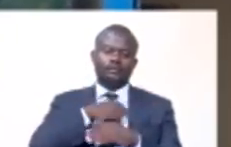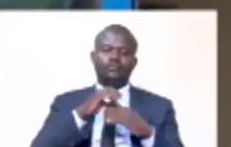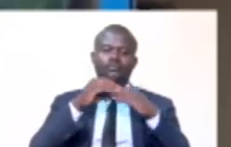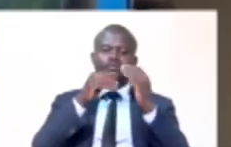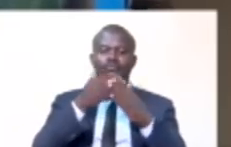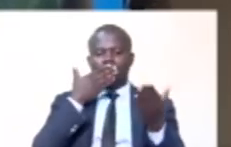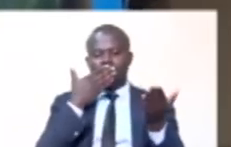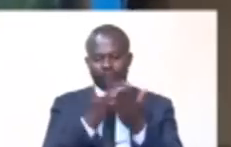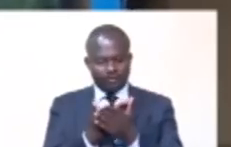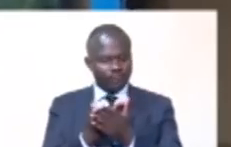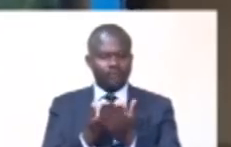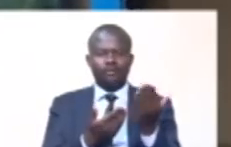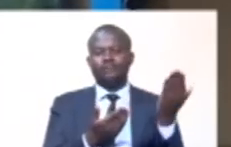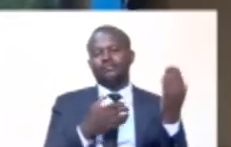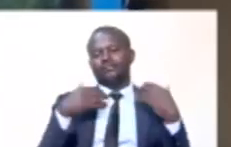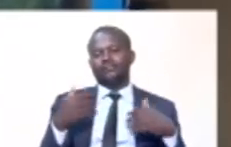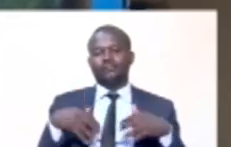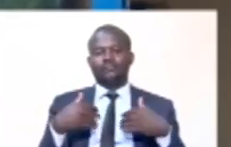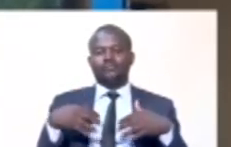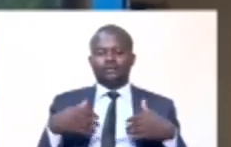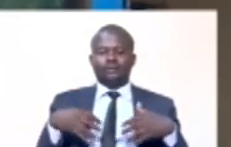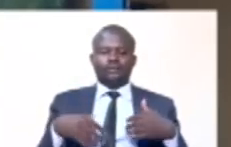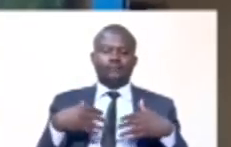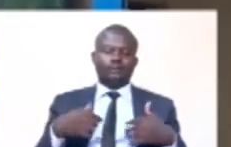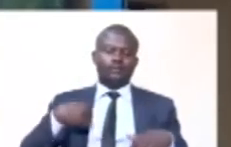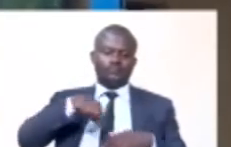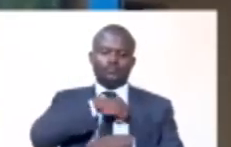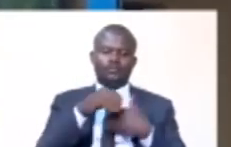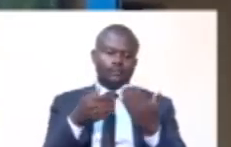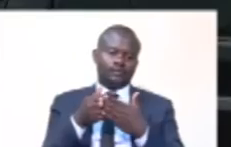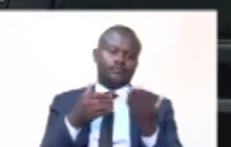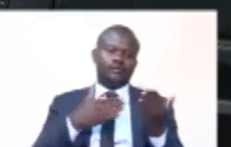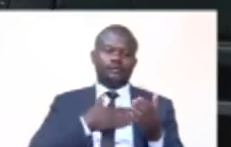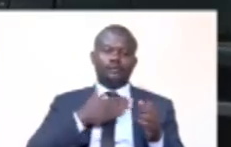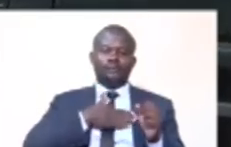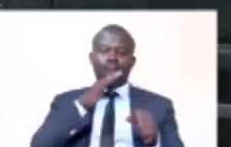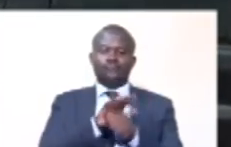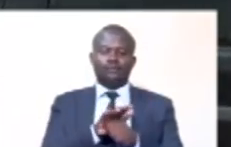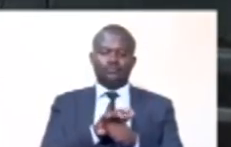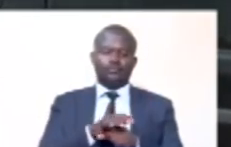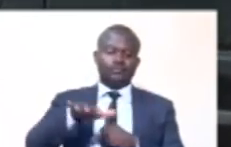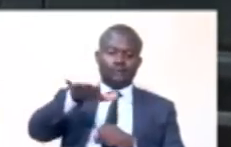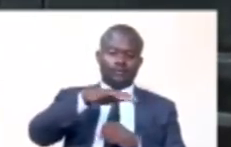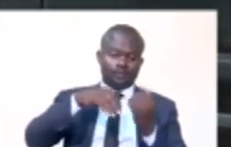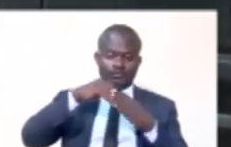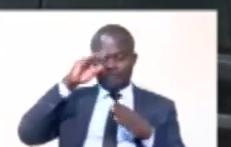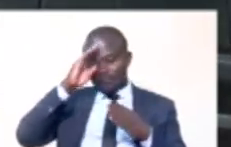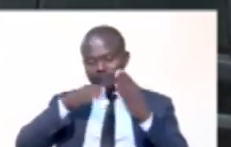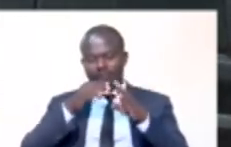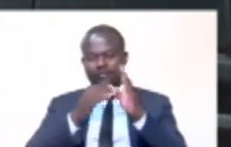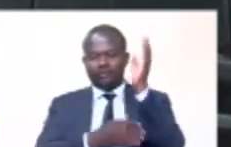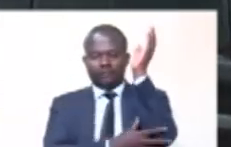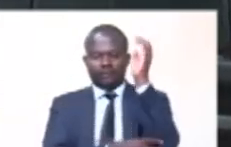ni bwiza ntacyo nabonenga rwose nyine kuba ndane hano ndishimye muri intara polisi yubakiye abatishoboye